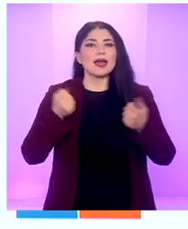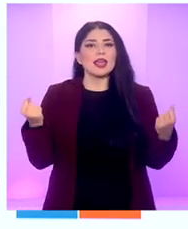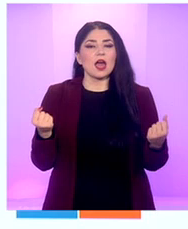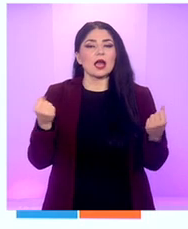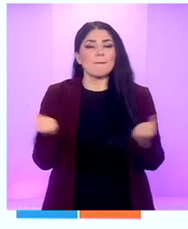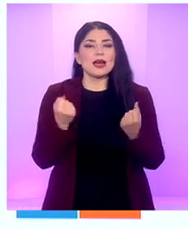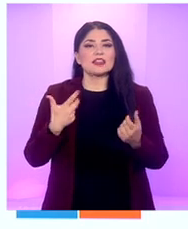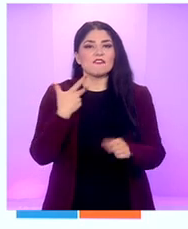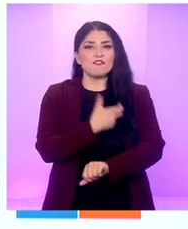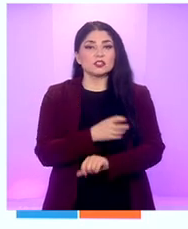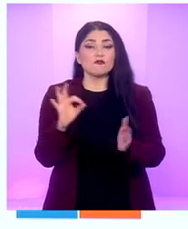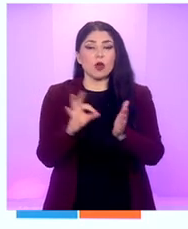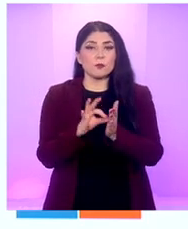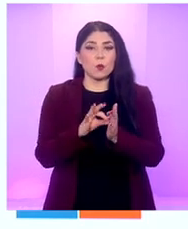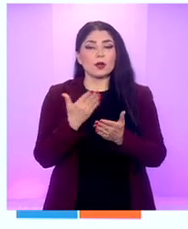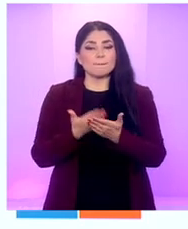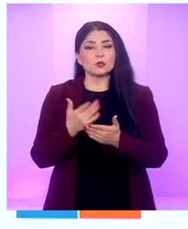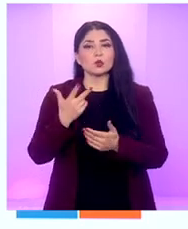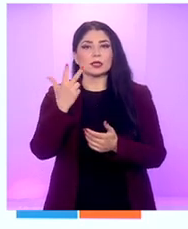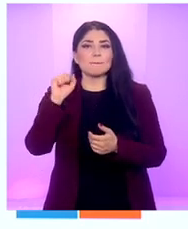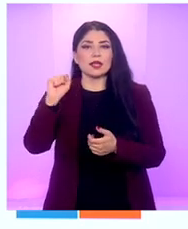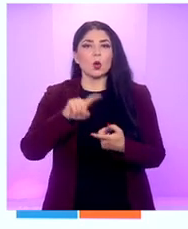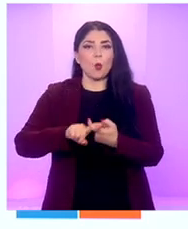o să propun la coalitie